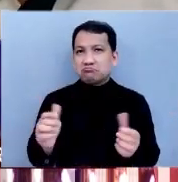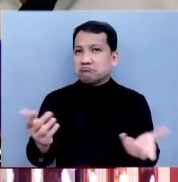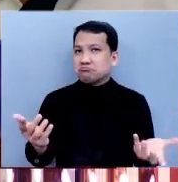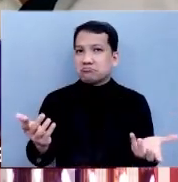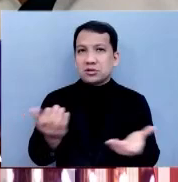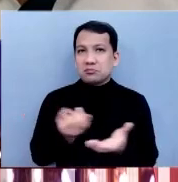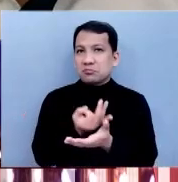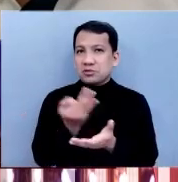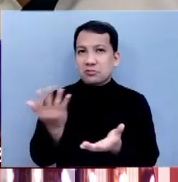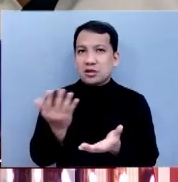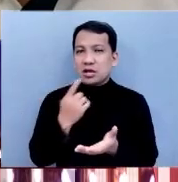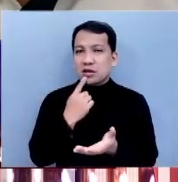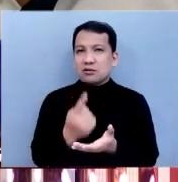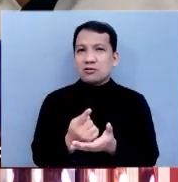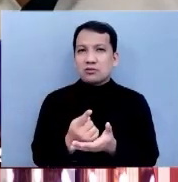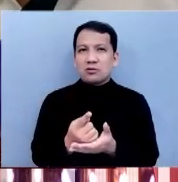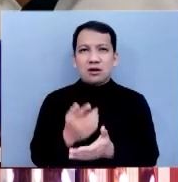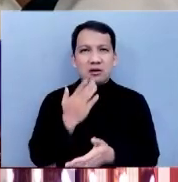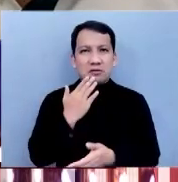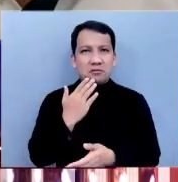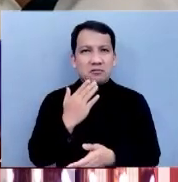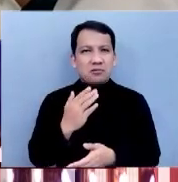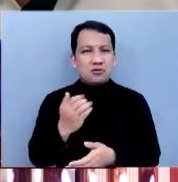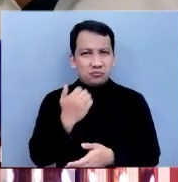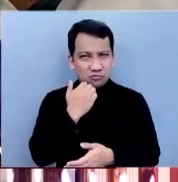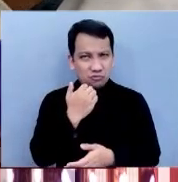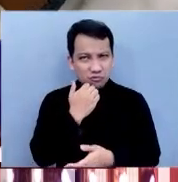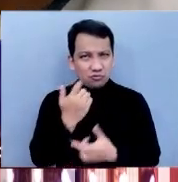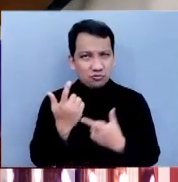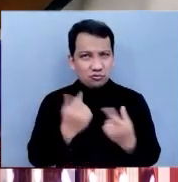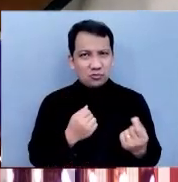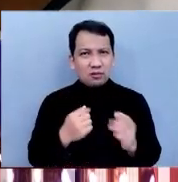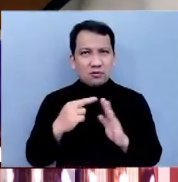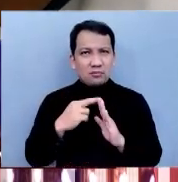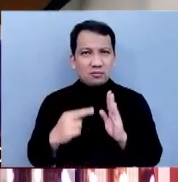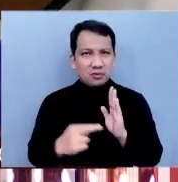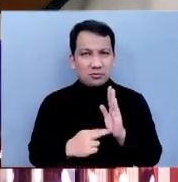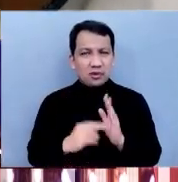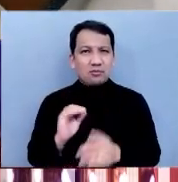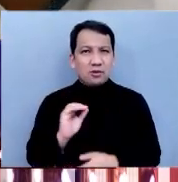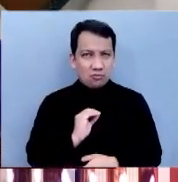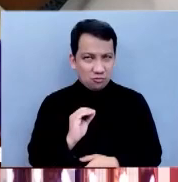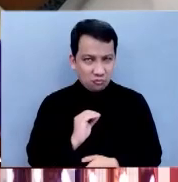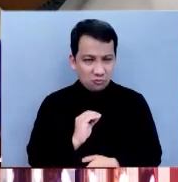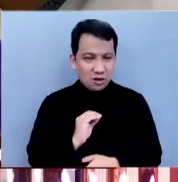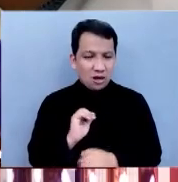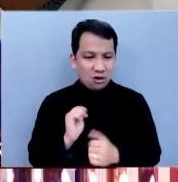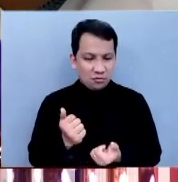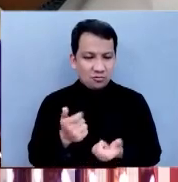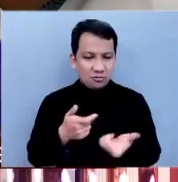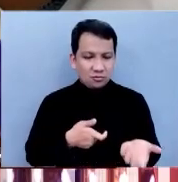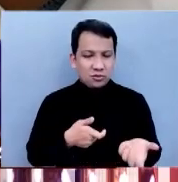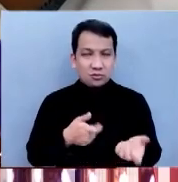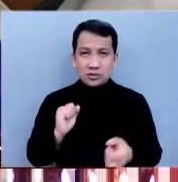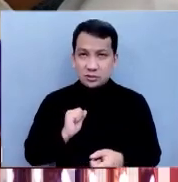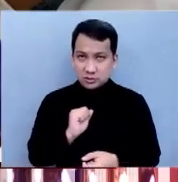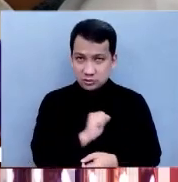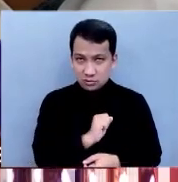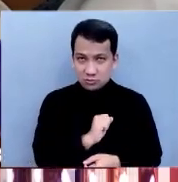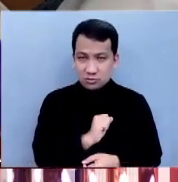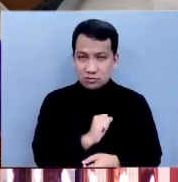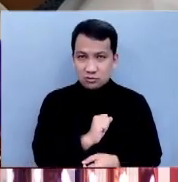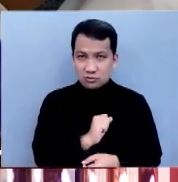po sinasabi in bad taste ito. Paano po ba ang rule kapag nagmamay-ari ka ng barel at isa kang senador, isa kang